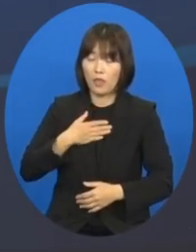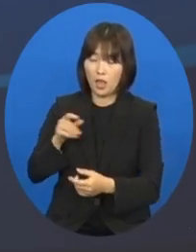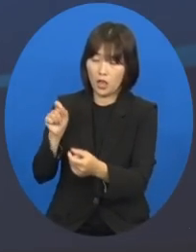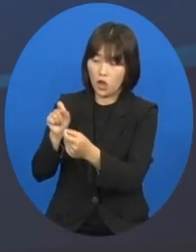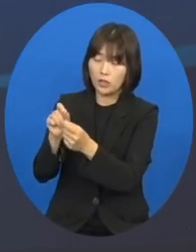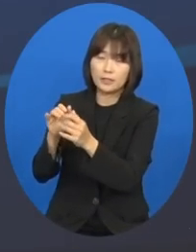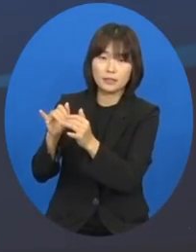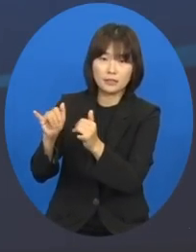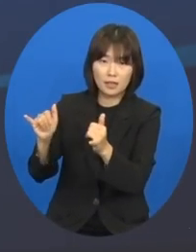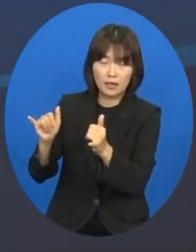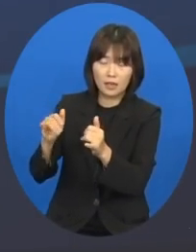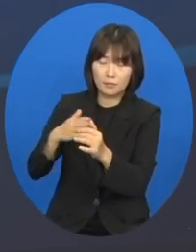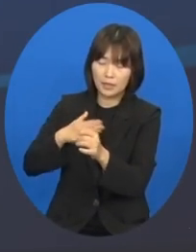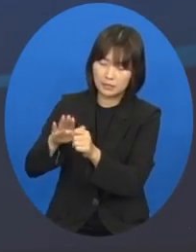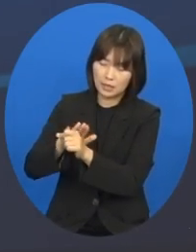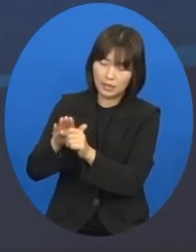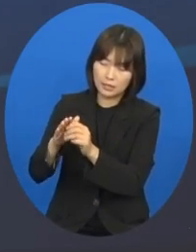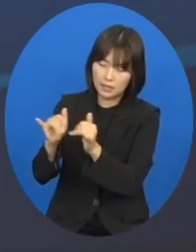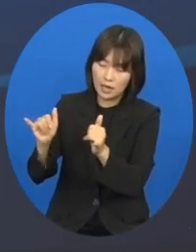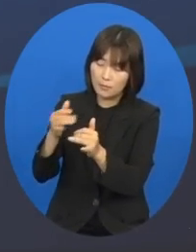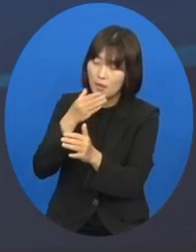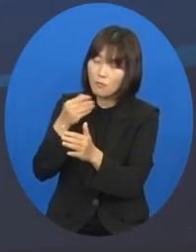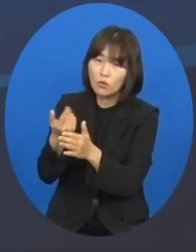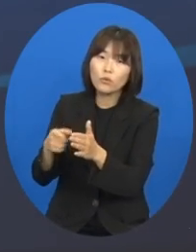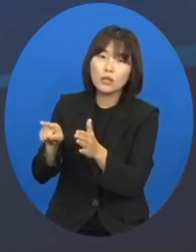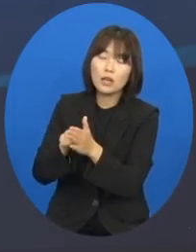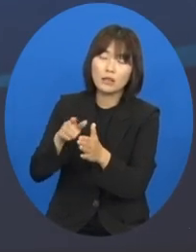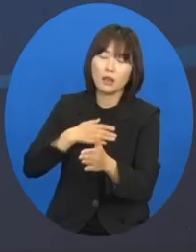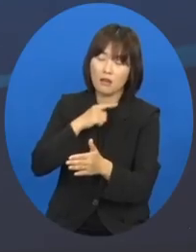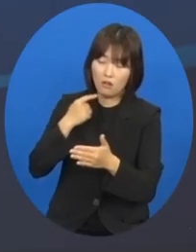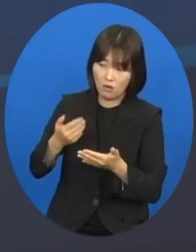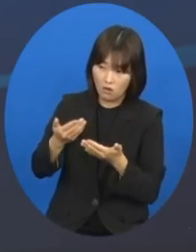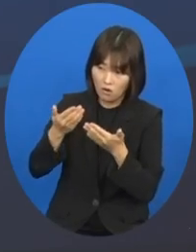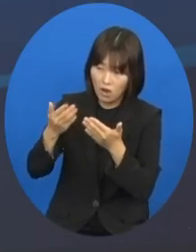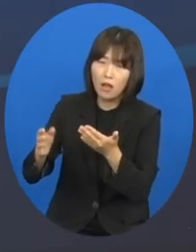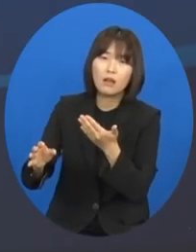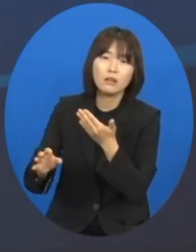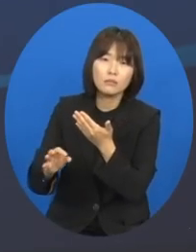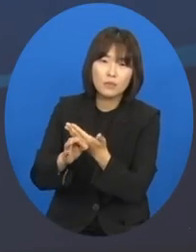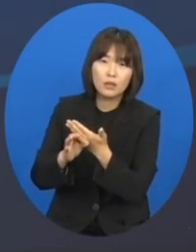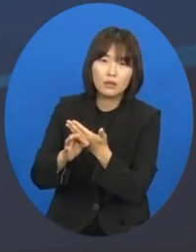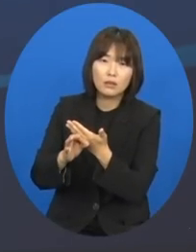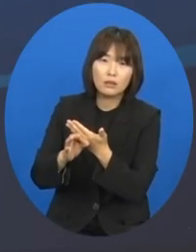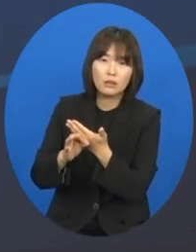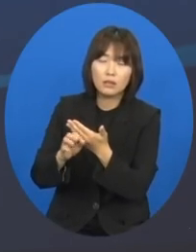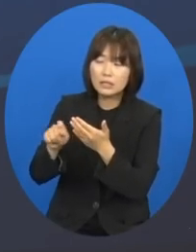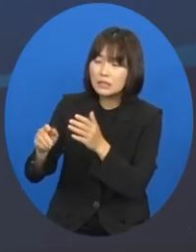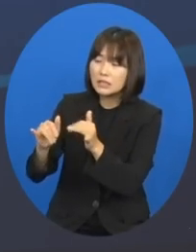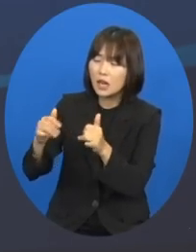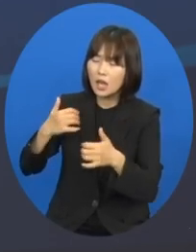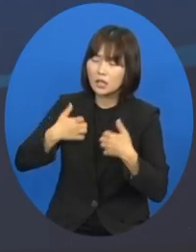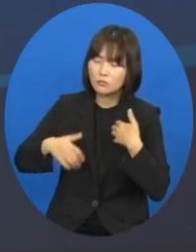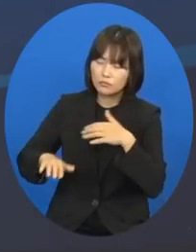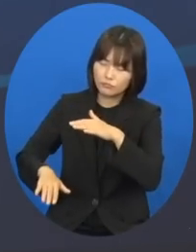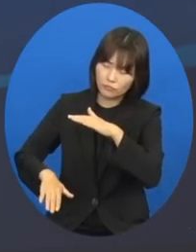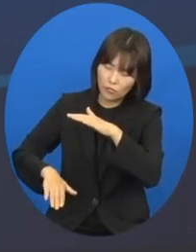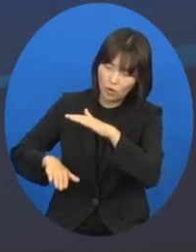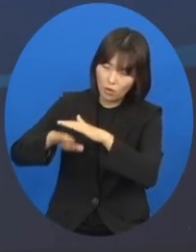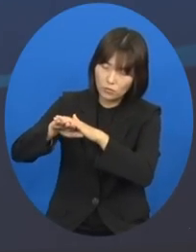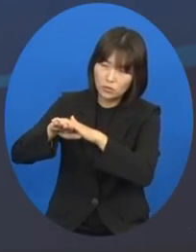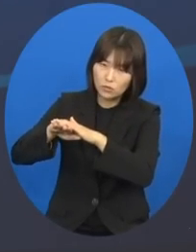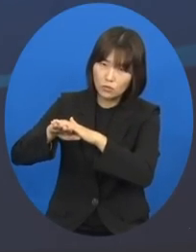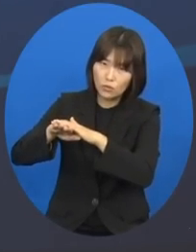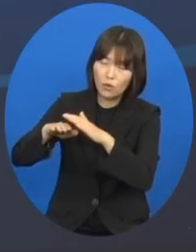있는 사람에게 내가 사랑하는 사람의 행복을 위해서 내가 헌신하잖아요 그럼 그 사람의 기쁨이 넘치면서 그게 곧